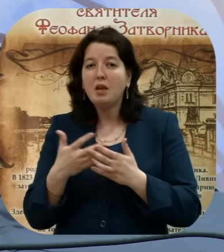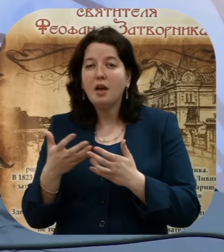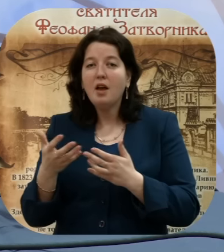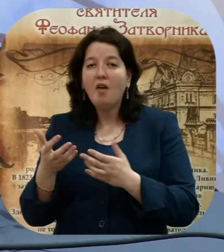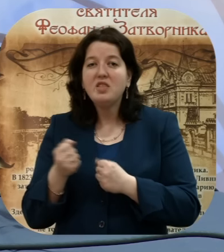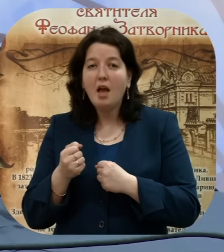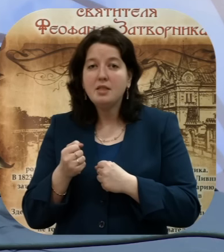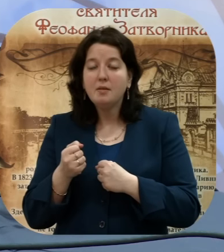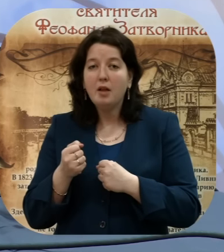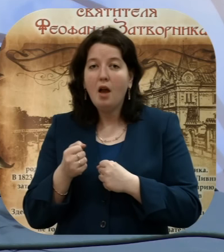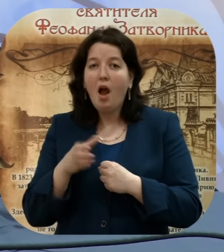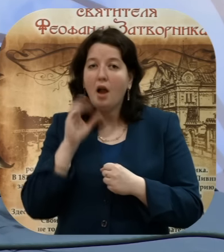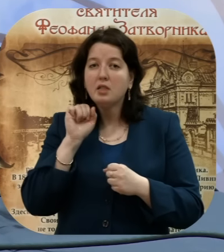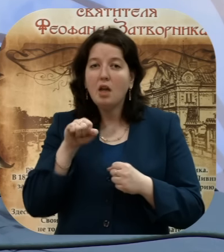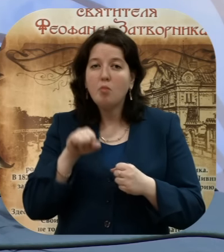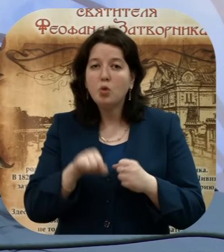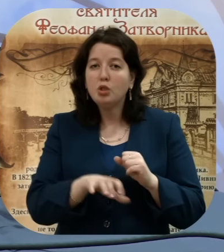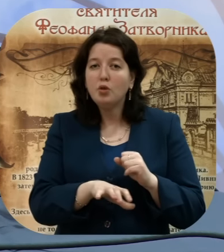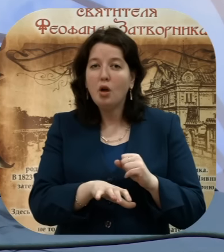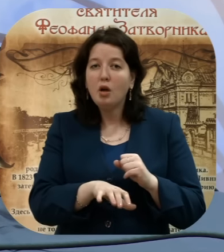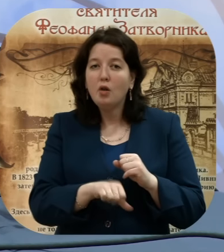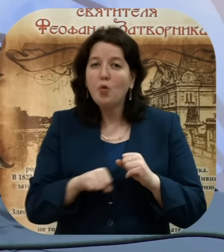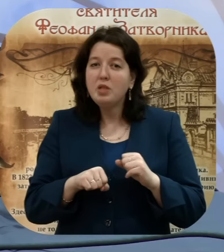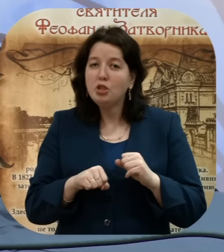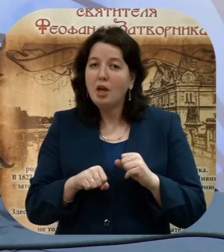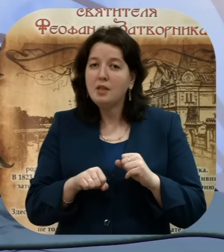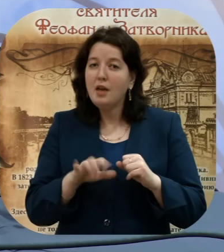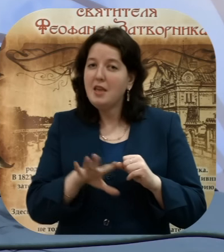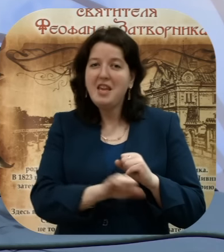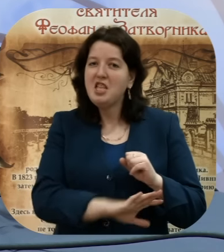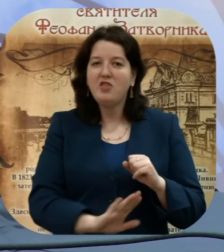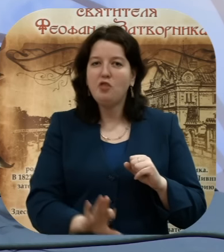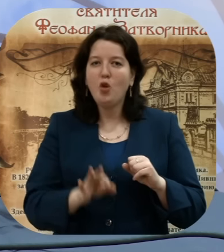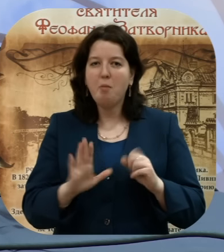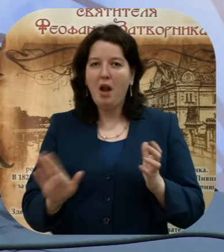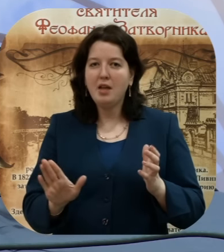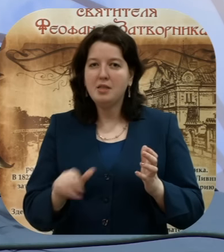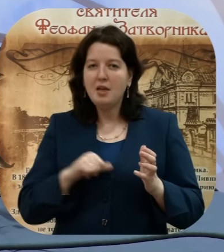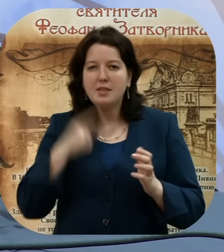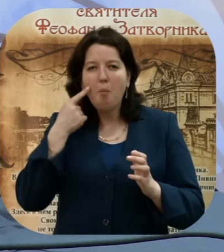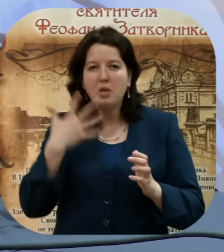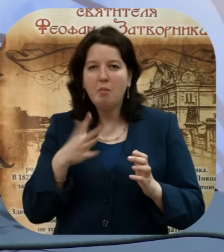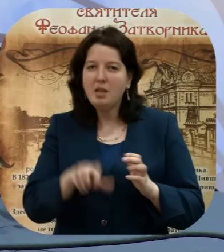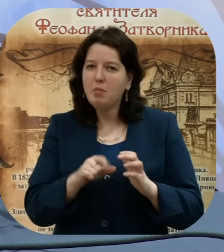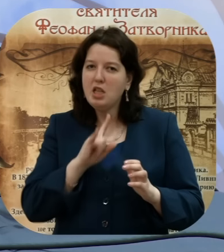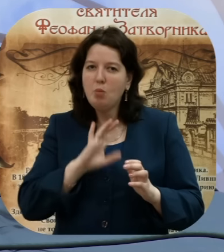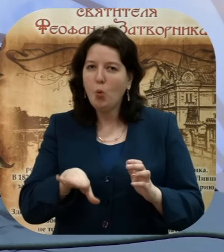удержать эту свою руку от несправедливого, от незаконного поступка.